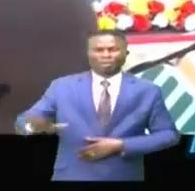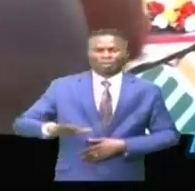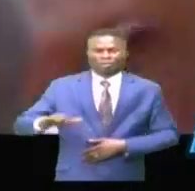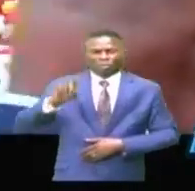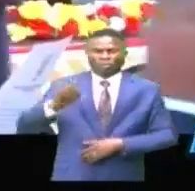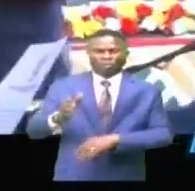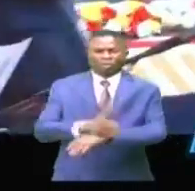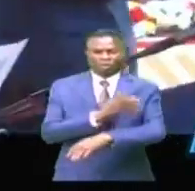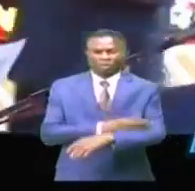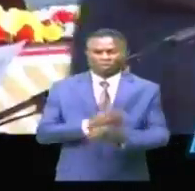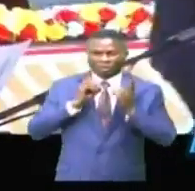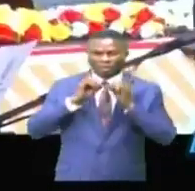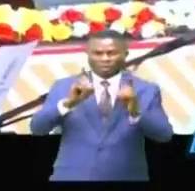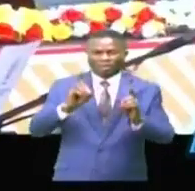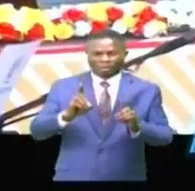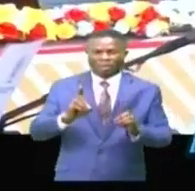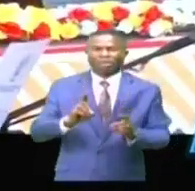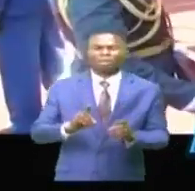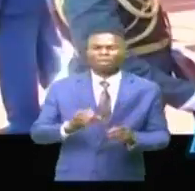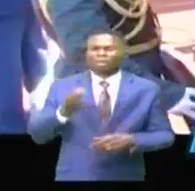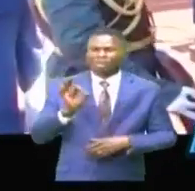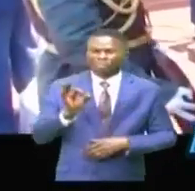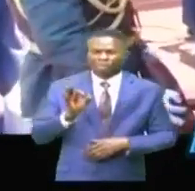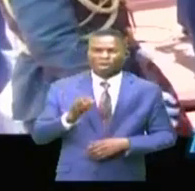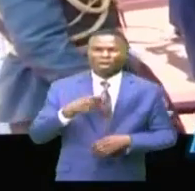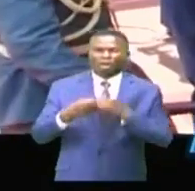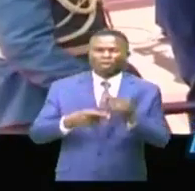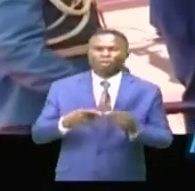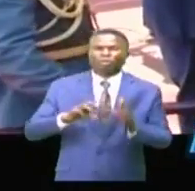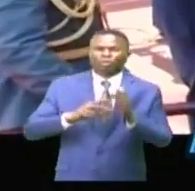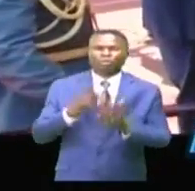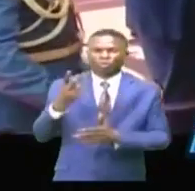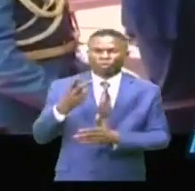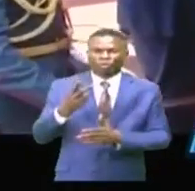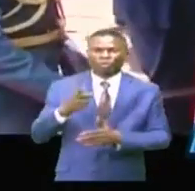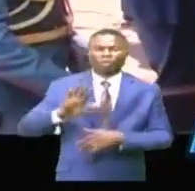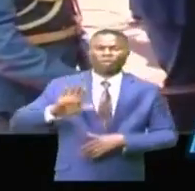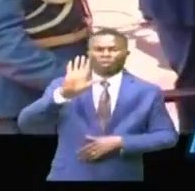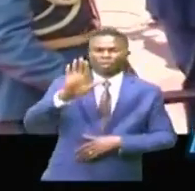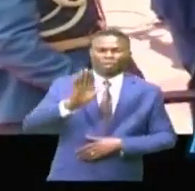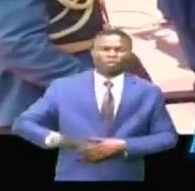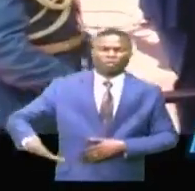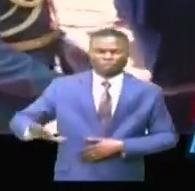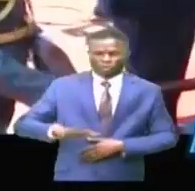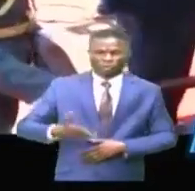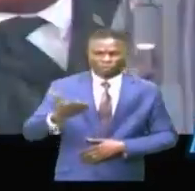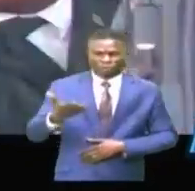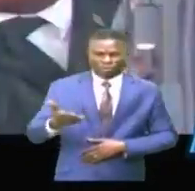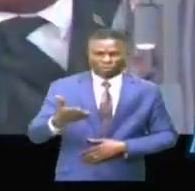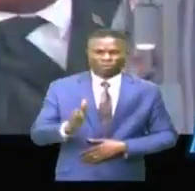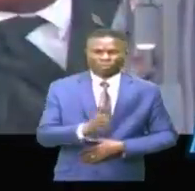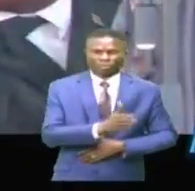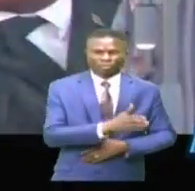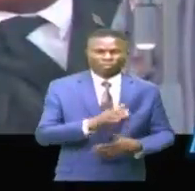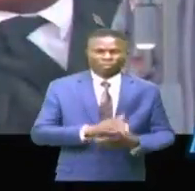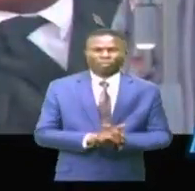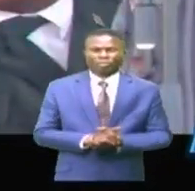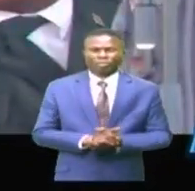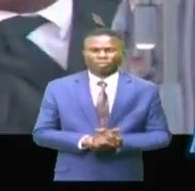prononcer son discours d'investiture pour un second mandat à la tête de l'exoro Daisy du Sud